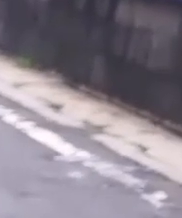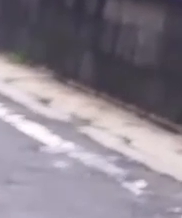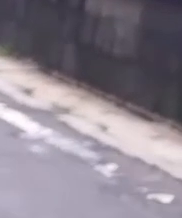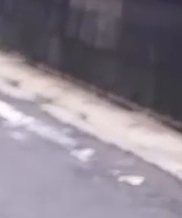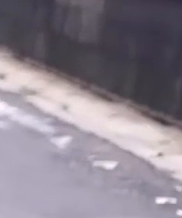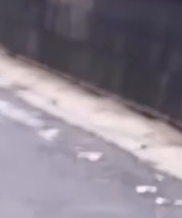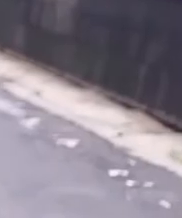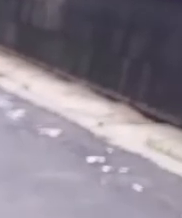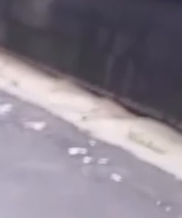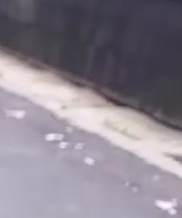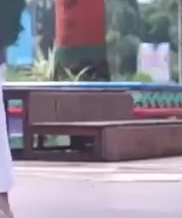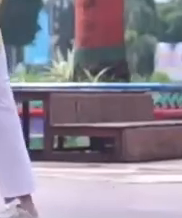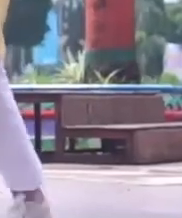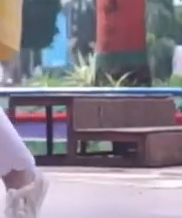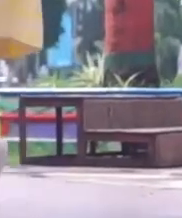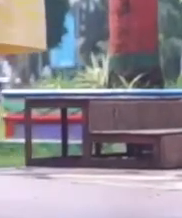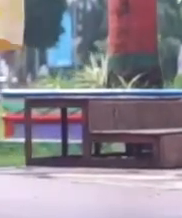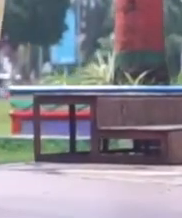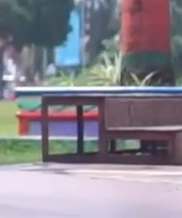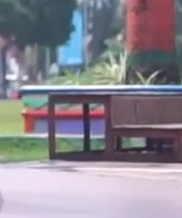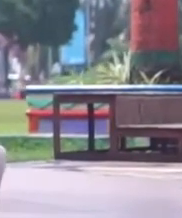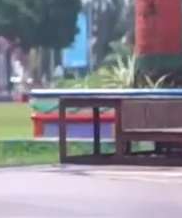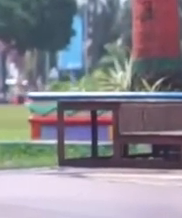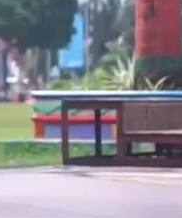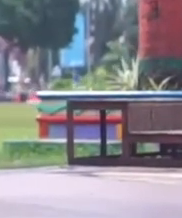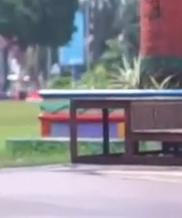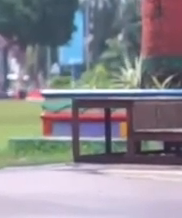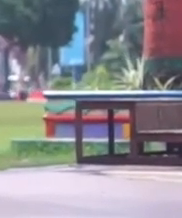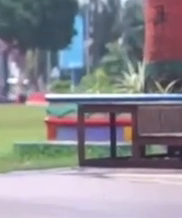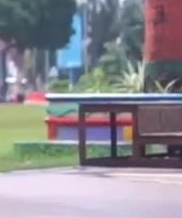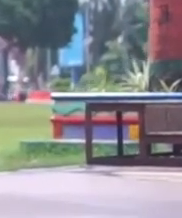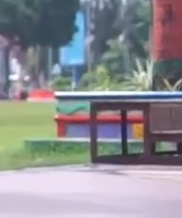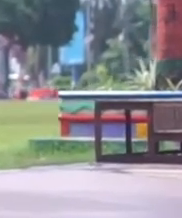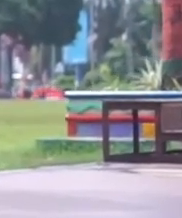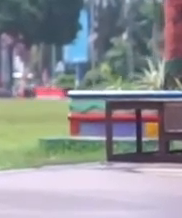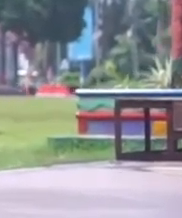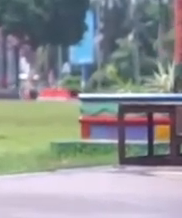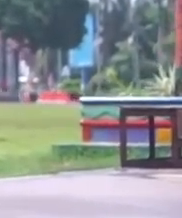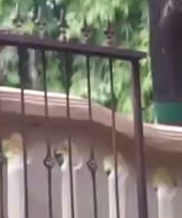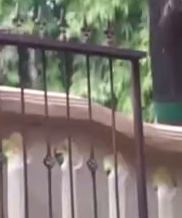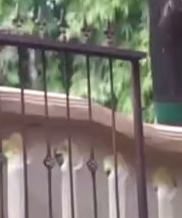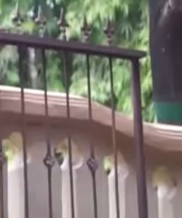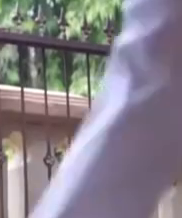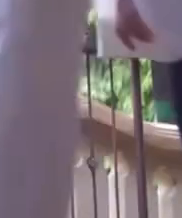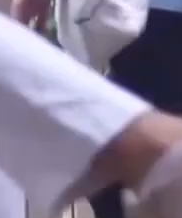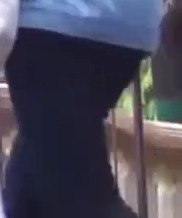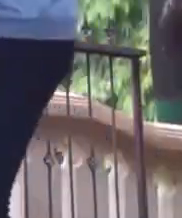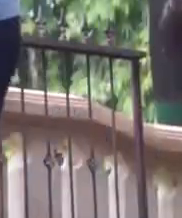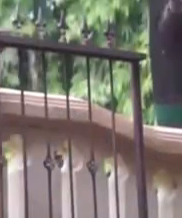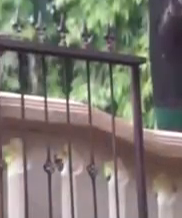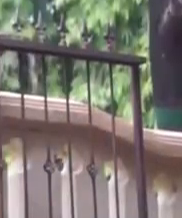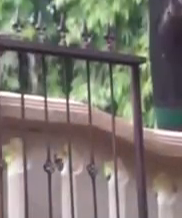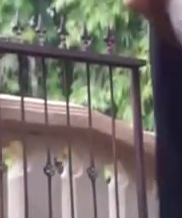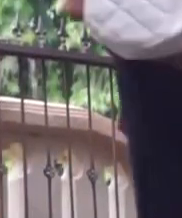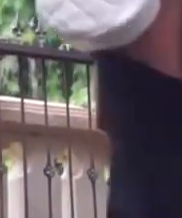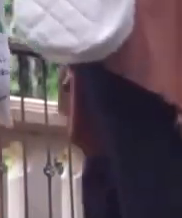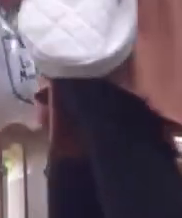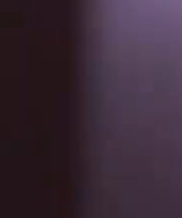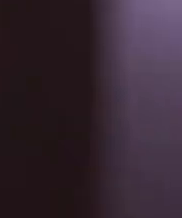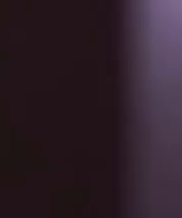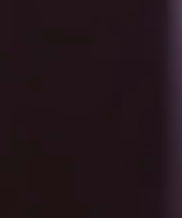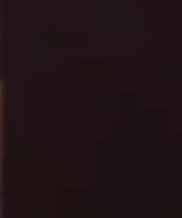akan menarik para wisatawan baik lokal maupun mancanegara untuk berlibur di Kabupaten Jepara.